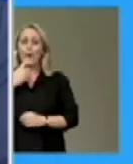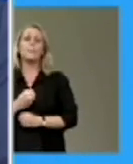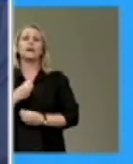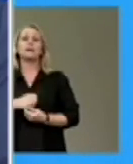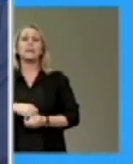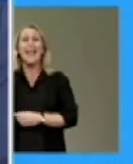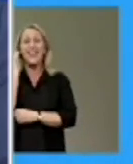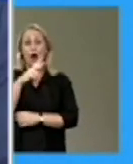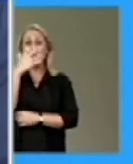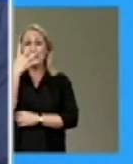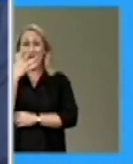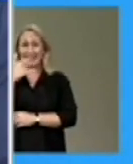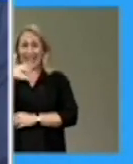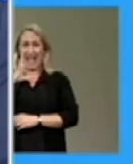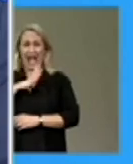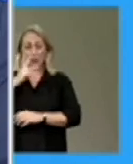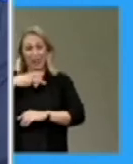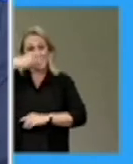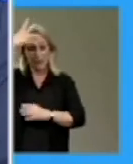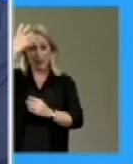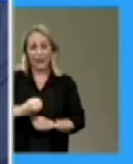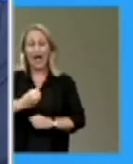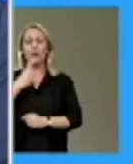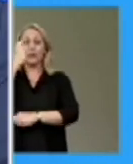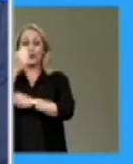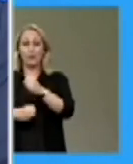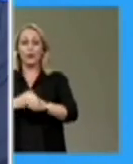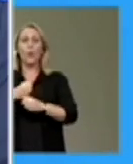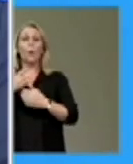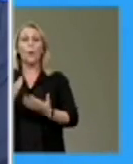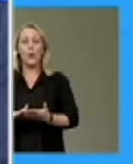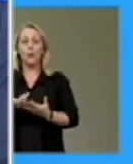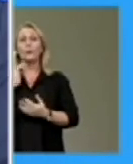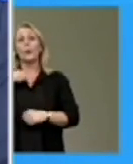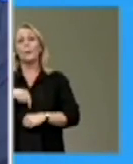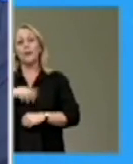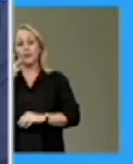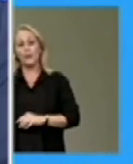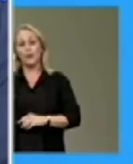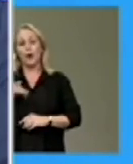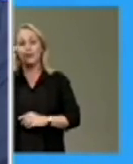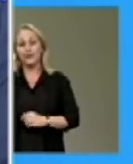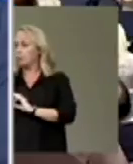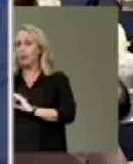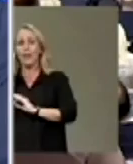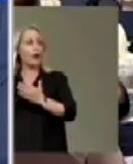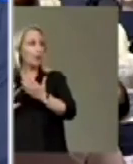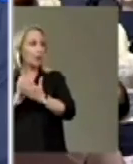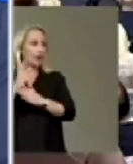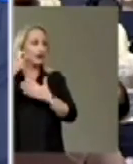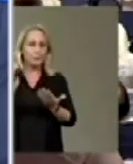εμπειρία μου ως δημόσιους υπάλληλους μόνο τα ρεπορτάζ σας ε βλέπω λοιπόν